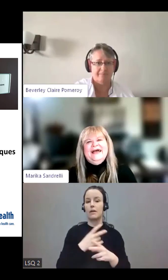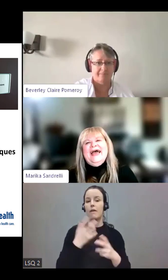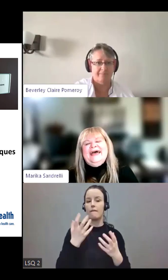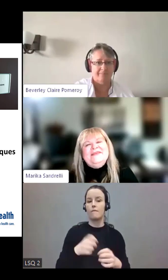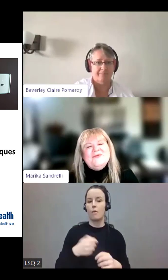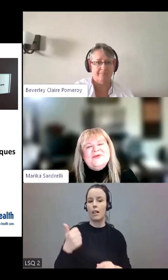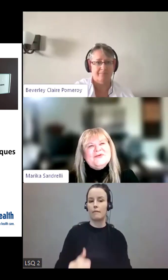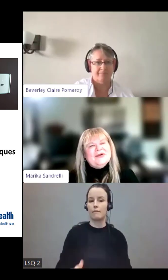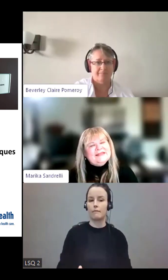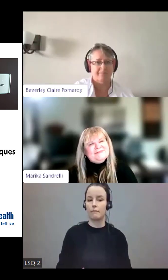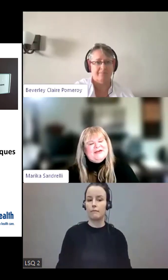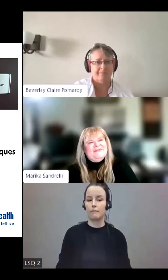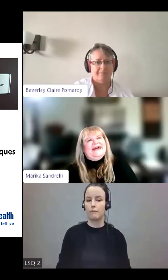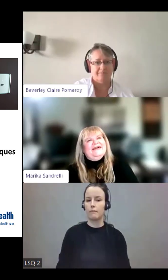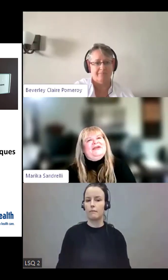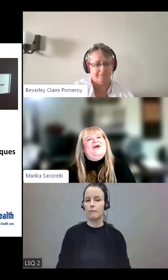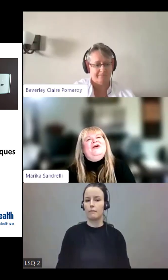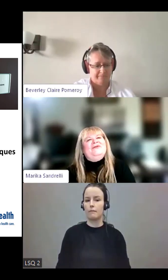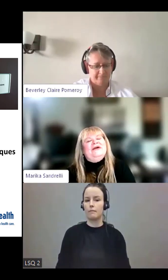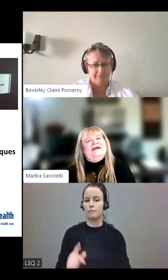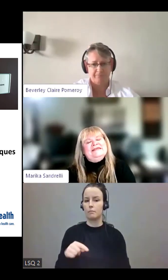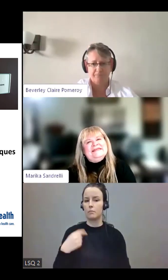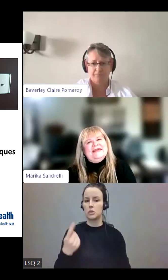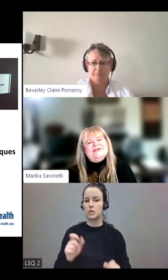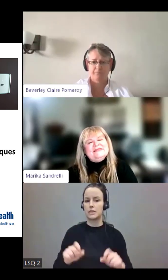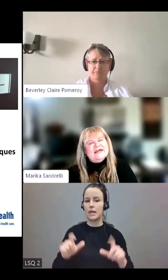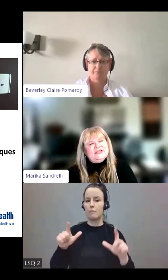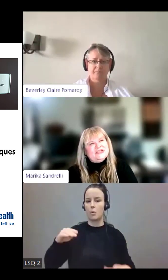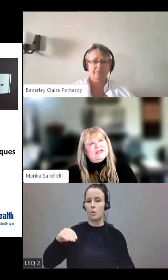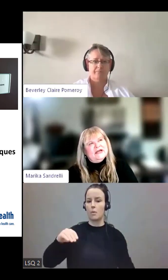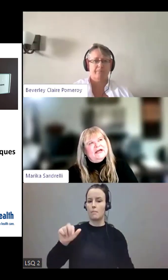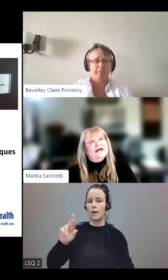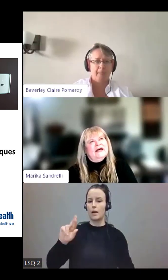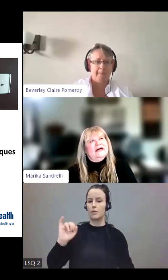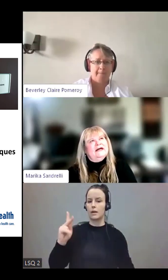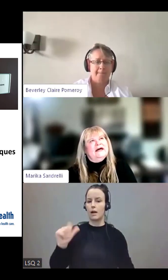Je pense qu'une des choses que je me souviens le plus,